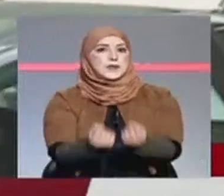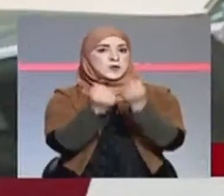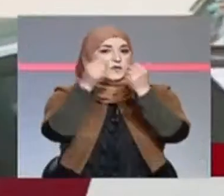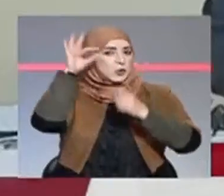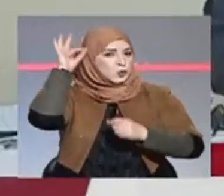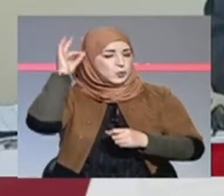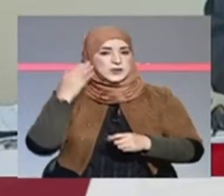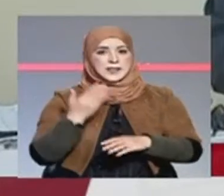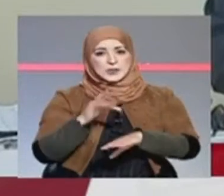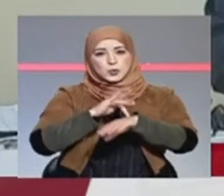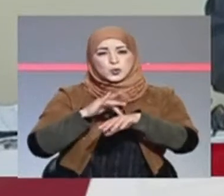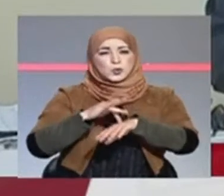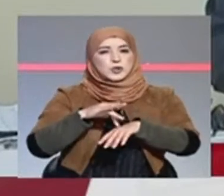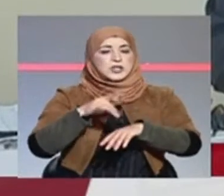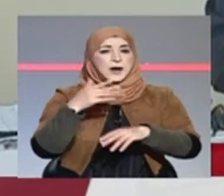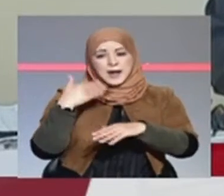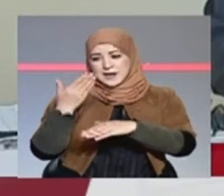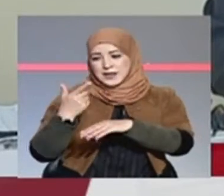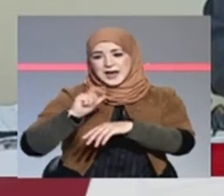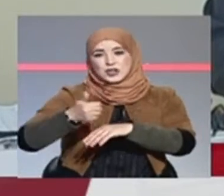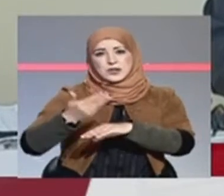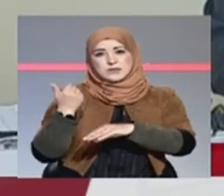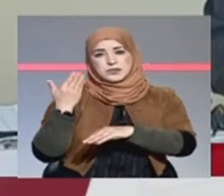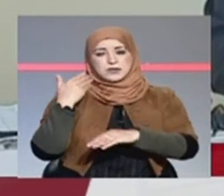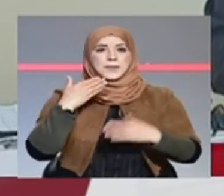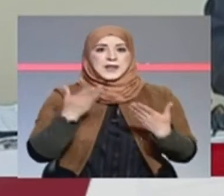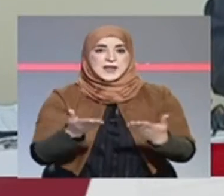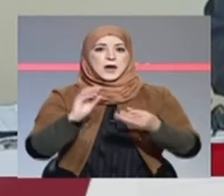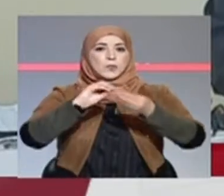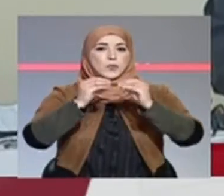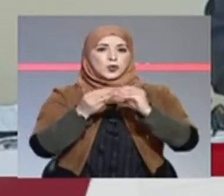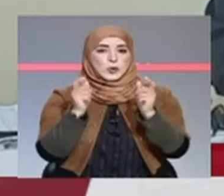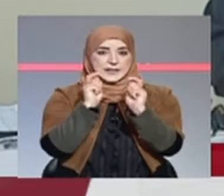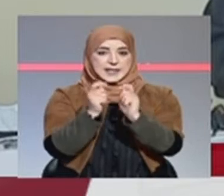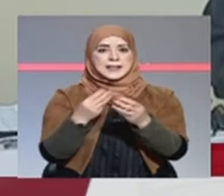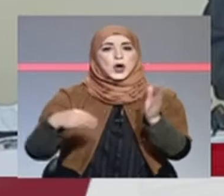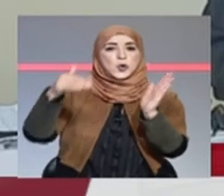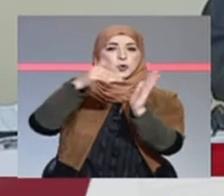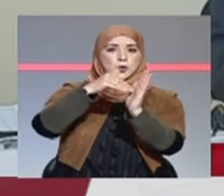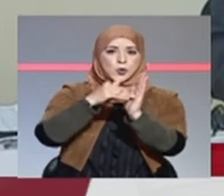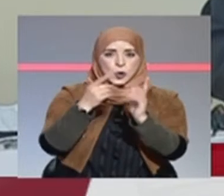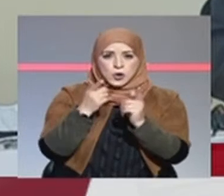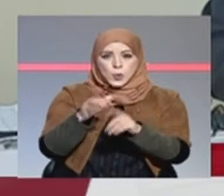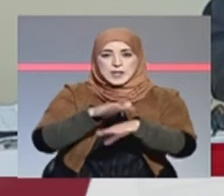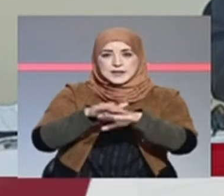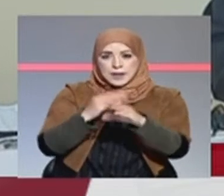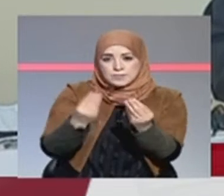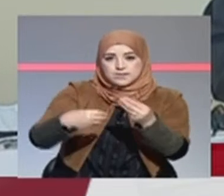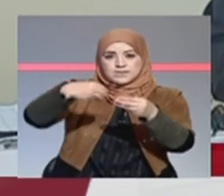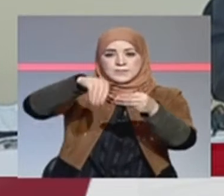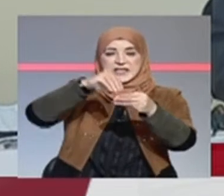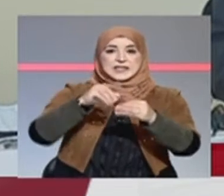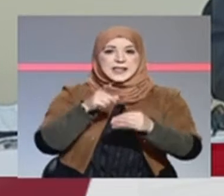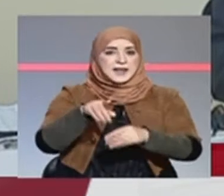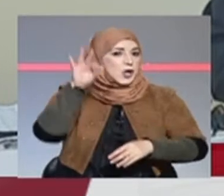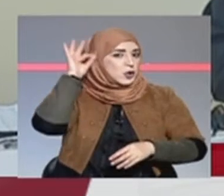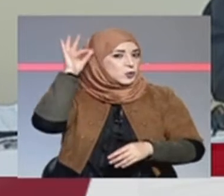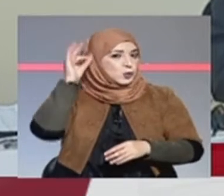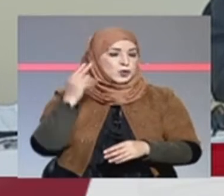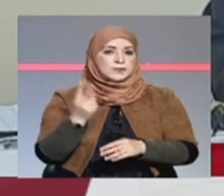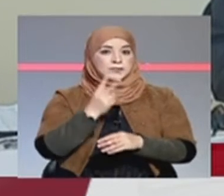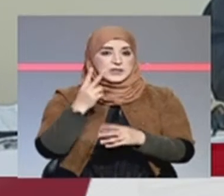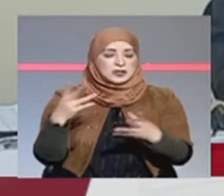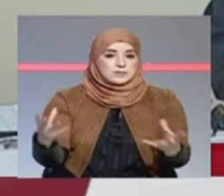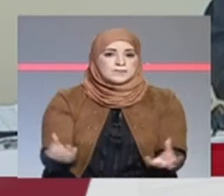اشهر وضعتها بالوضع تعقيدا ولن تتمكن تونس على الدخول في عمليه